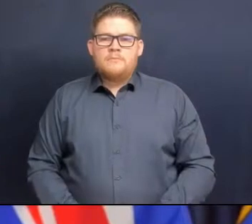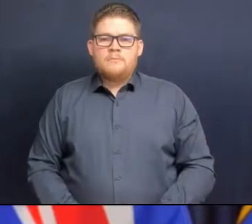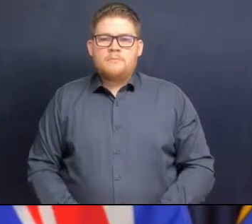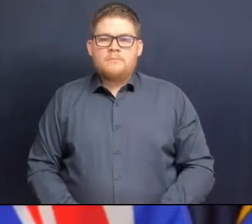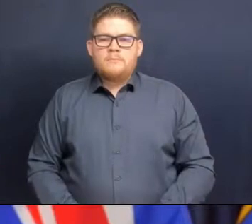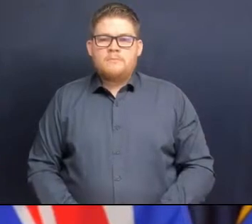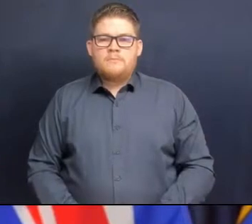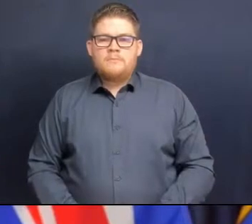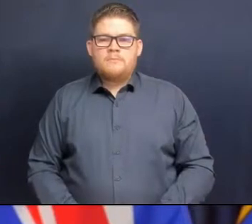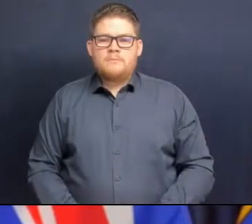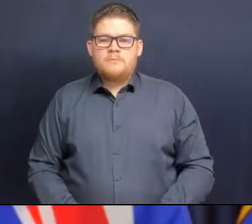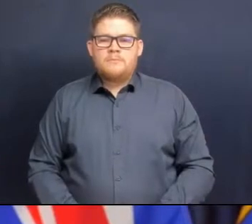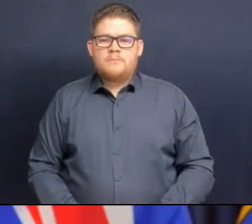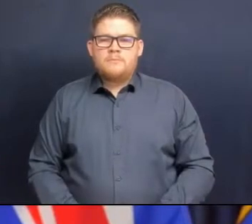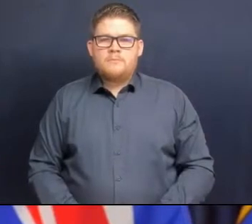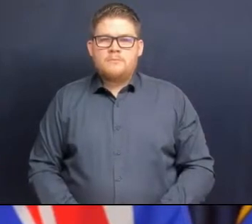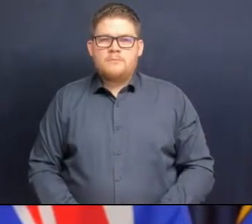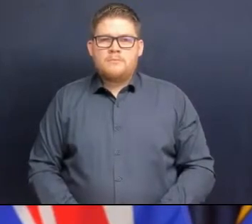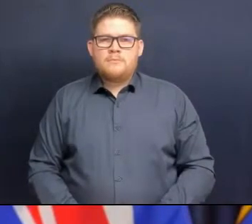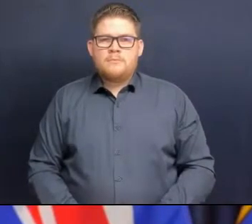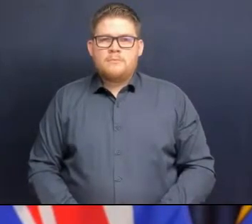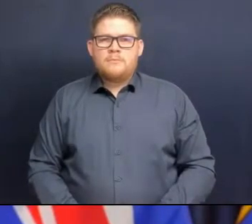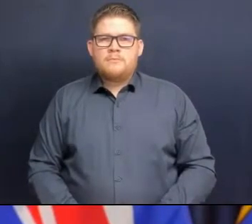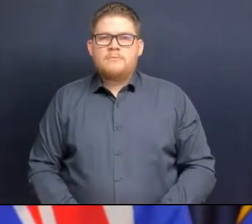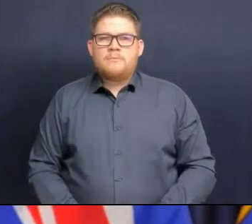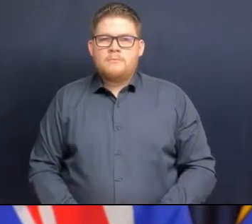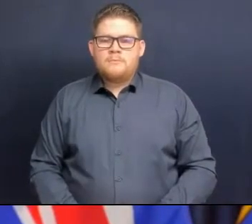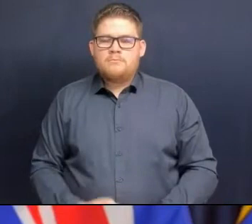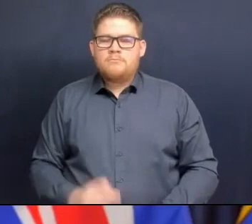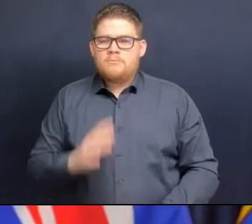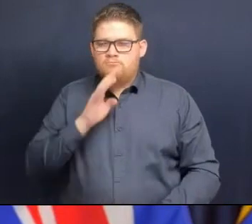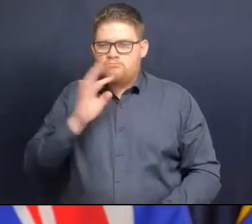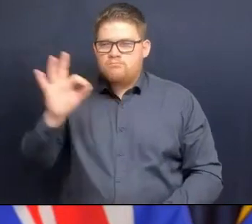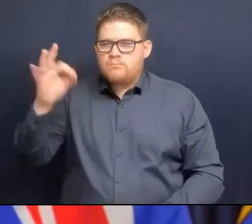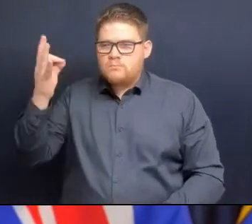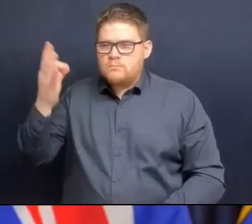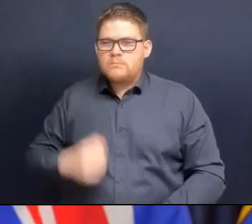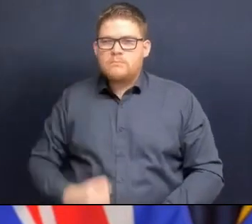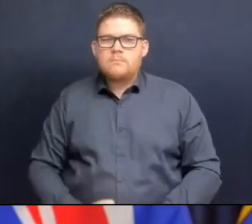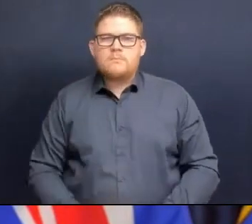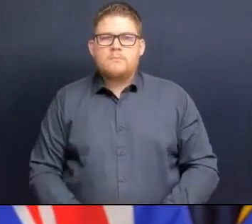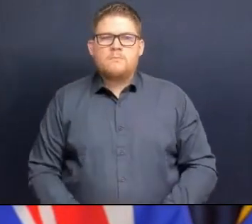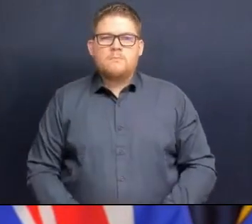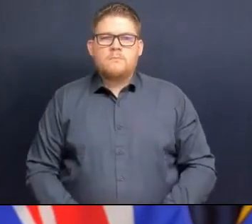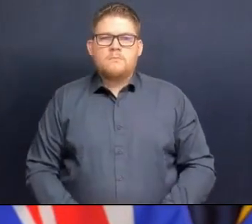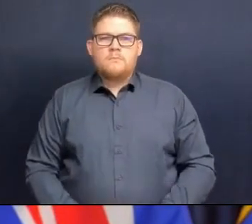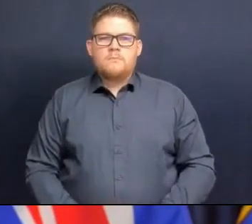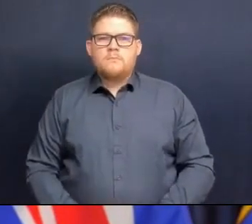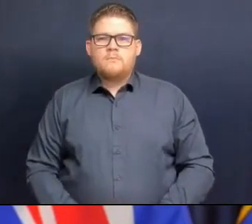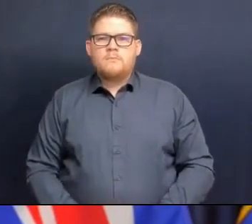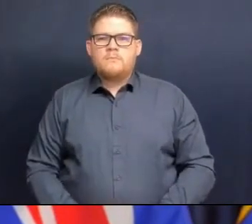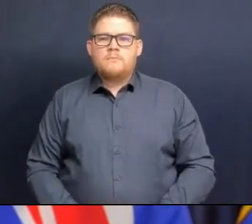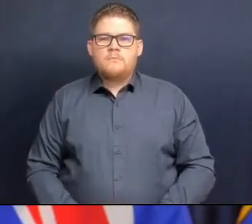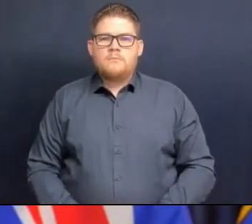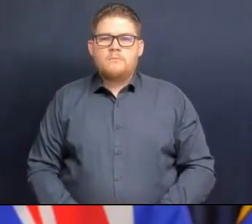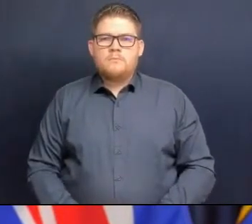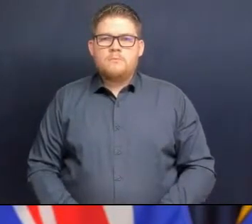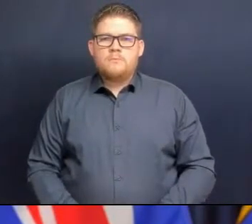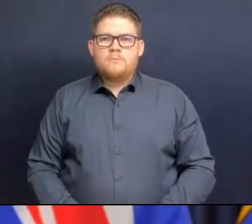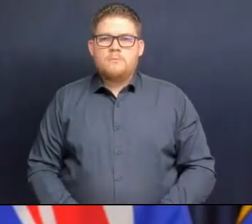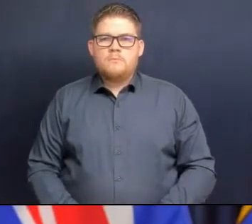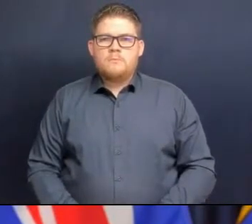à travailler ensemble. Mais ce qu'on a, c'est beaucoup d'expérience maintenant avec le